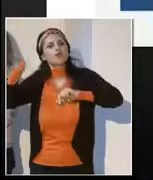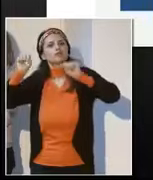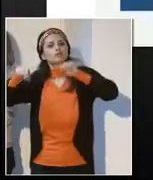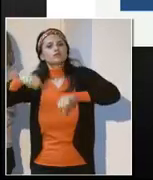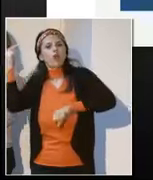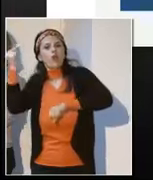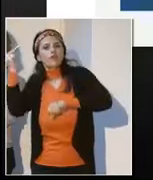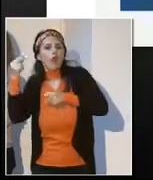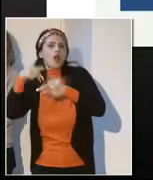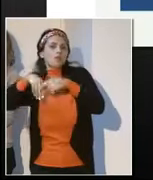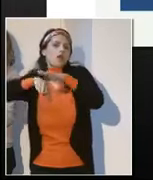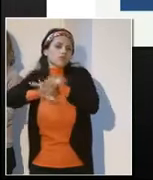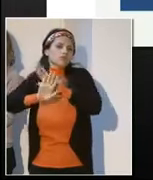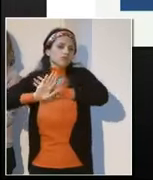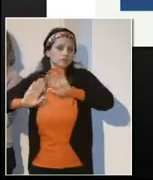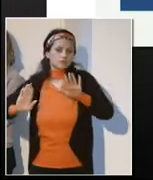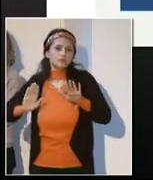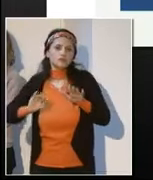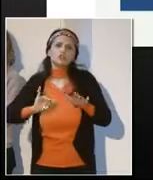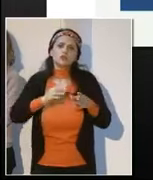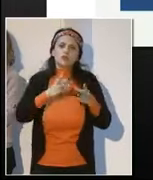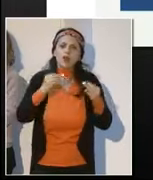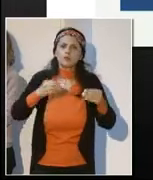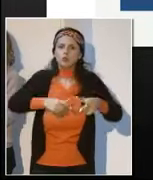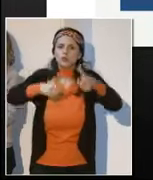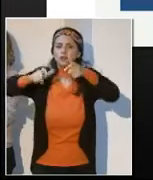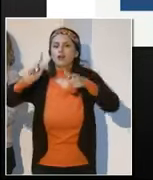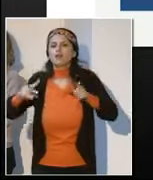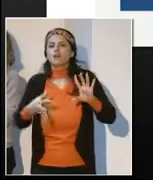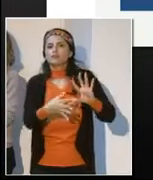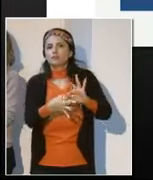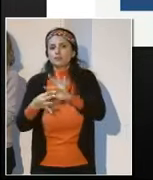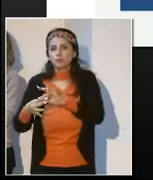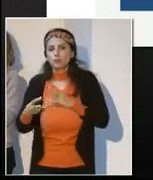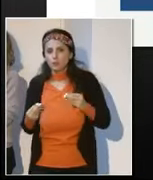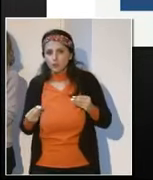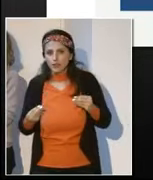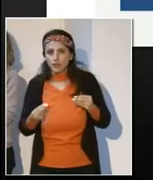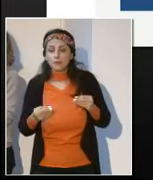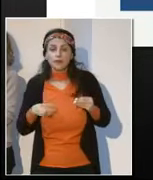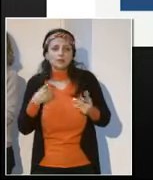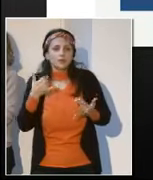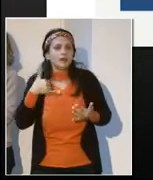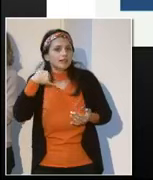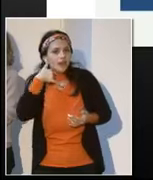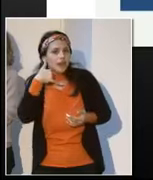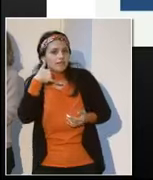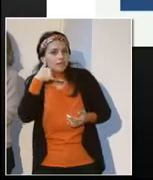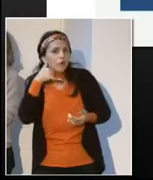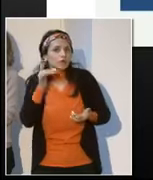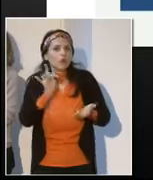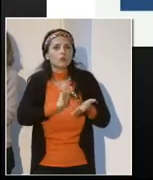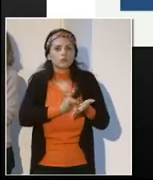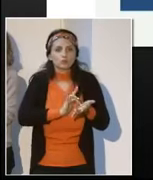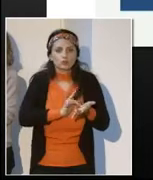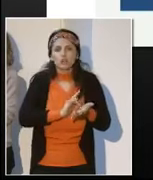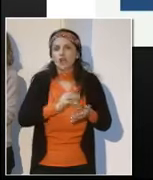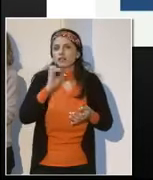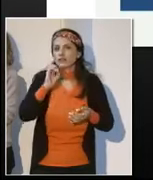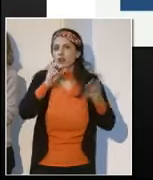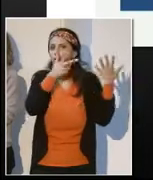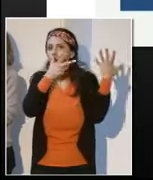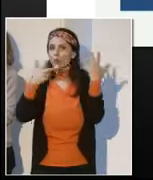de multe luni de zile functionaza la ani de pe de cea o linie telefonica de urgenta telverde 0800